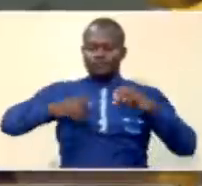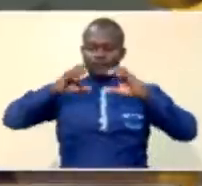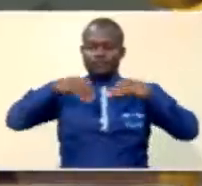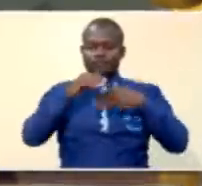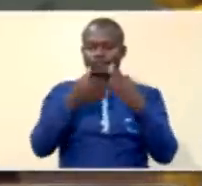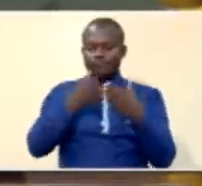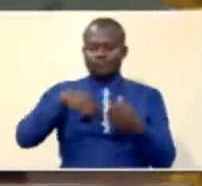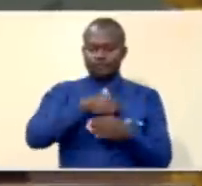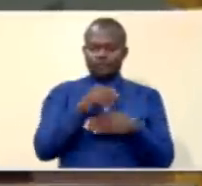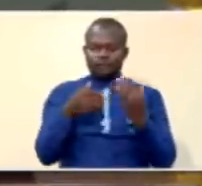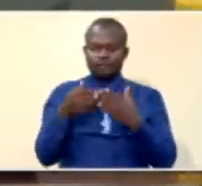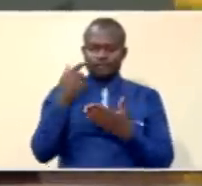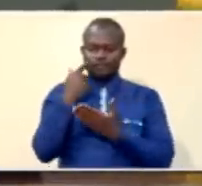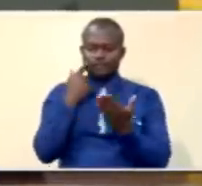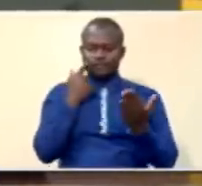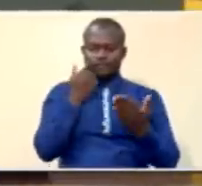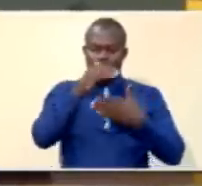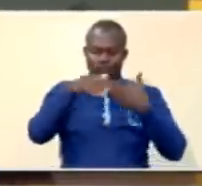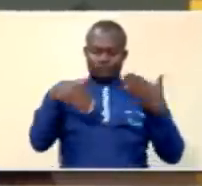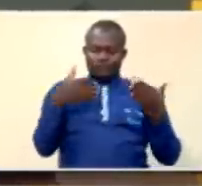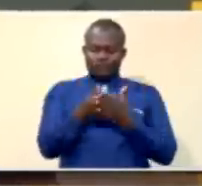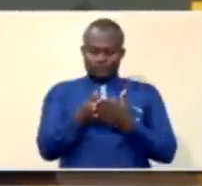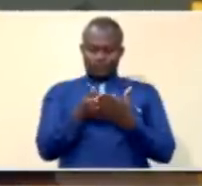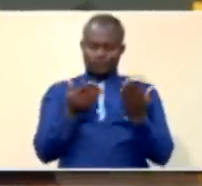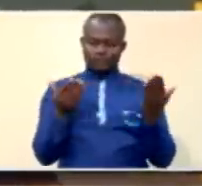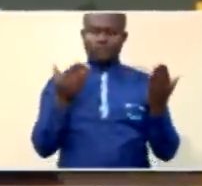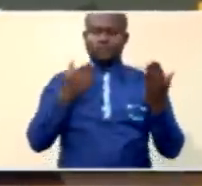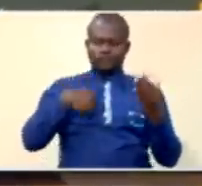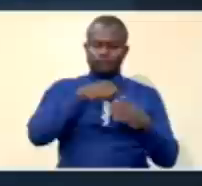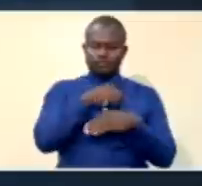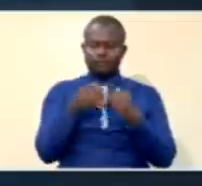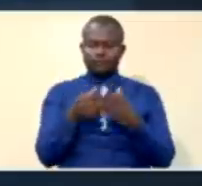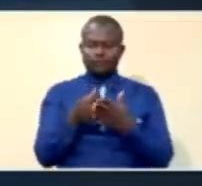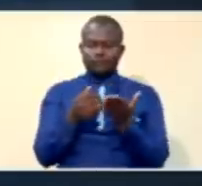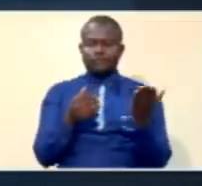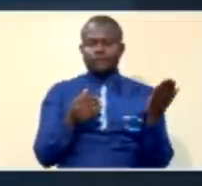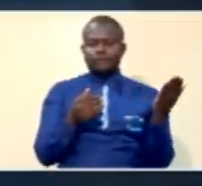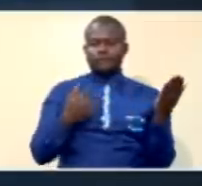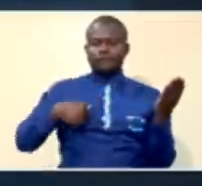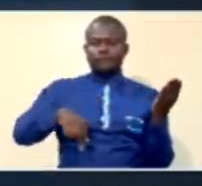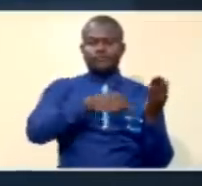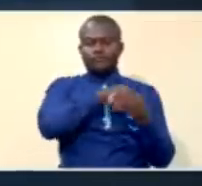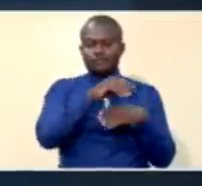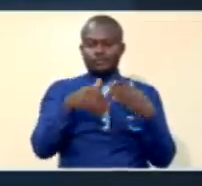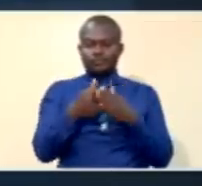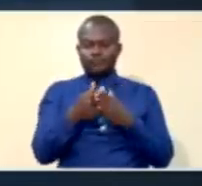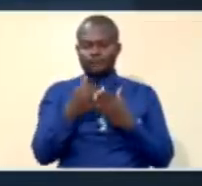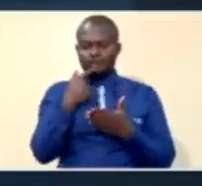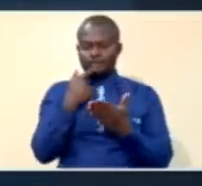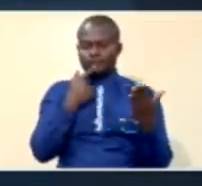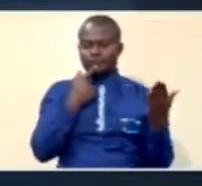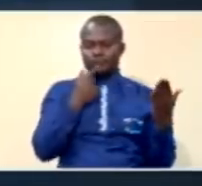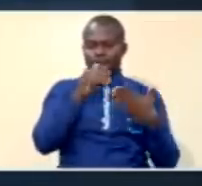Ministre w'ubucuruzi n'inganda Beata Habyarimana akaba yavuze ko gusinya aya masezerano bitanga icyizere ko bizabyara umusaruro